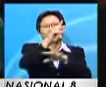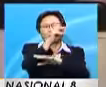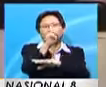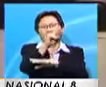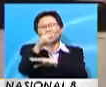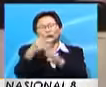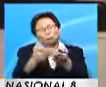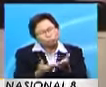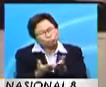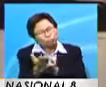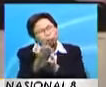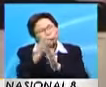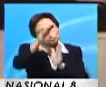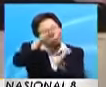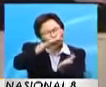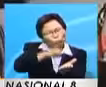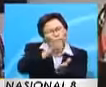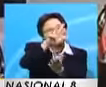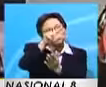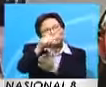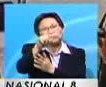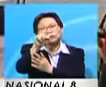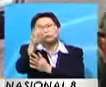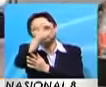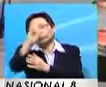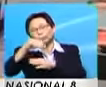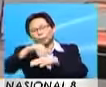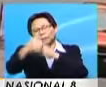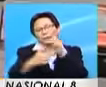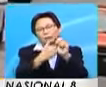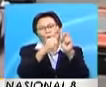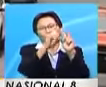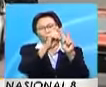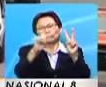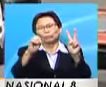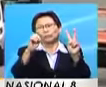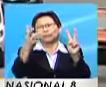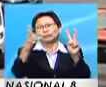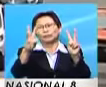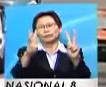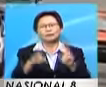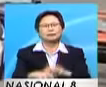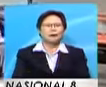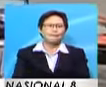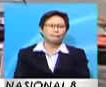dijaga terus berkurang and kepada 30 hanya 100 pada tahun 2016